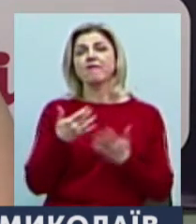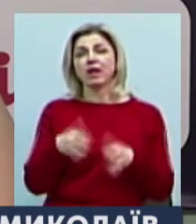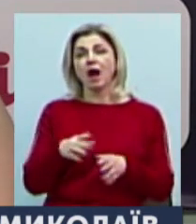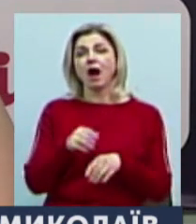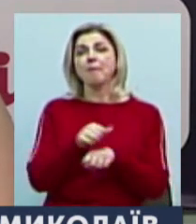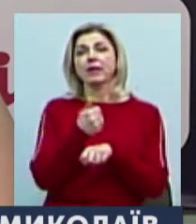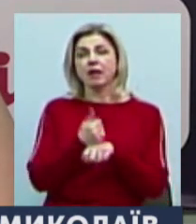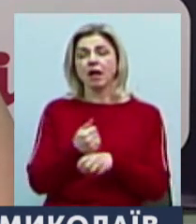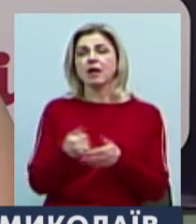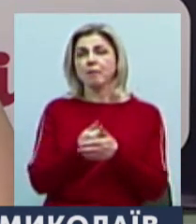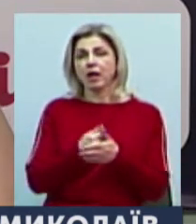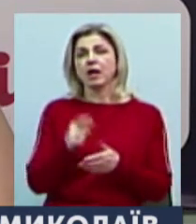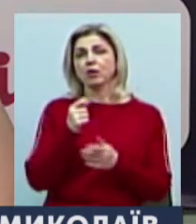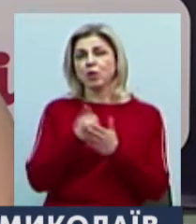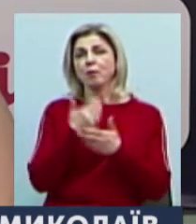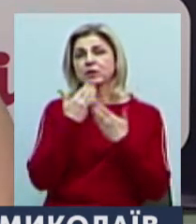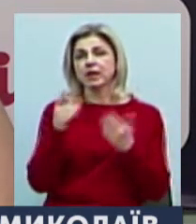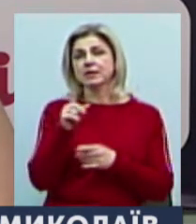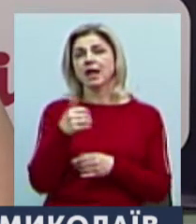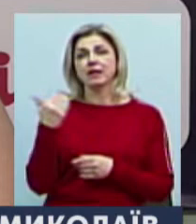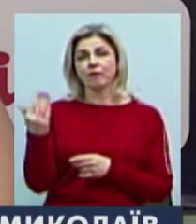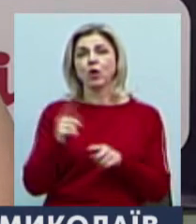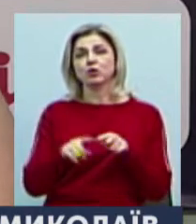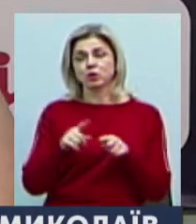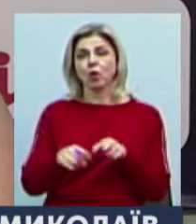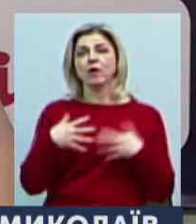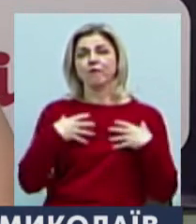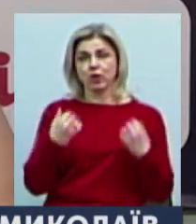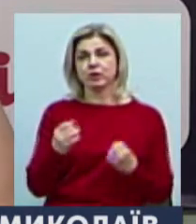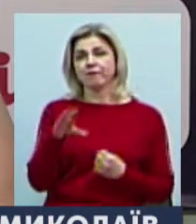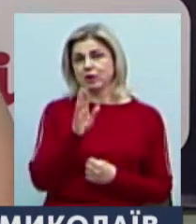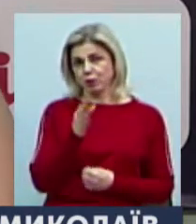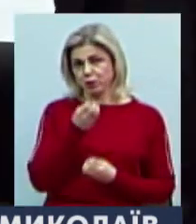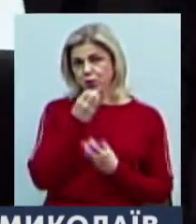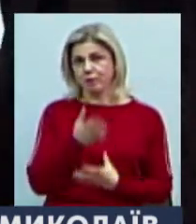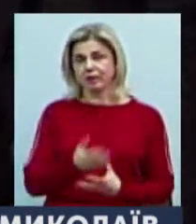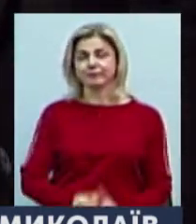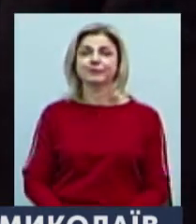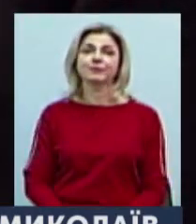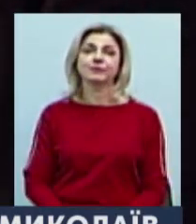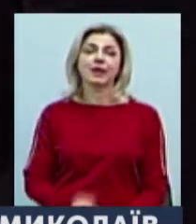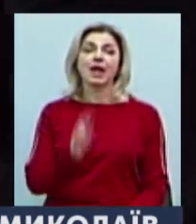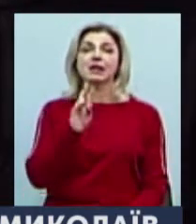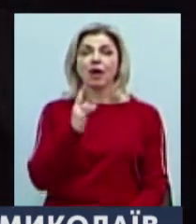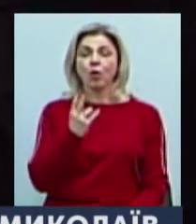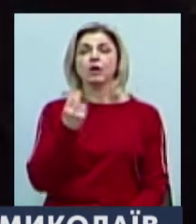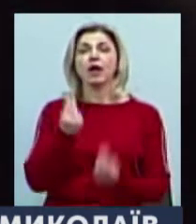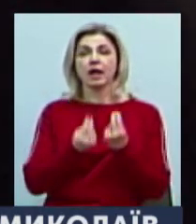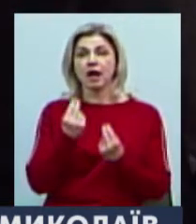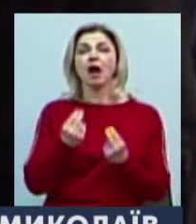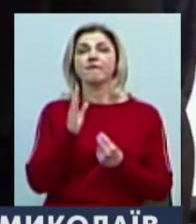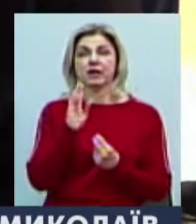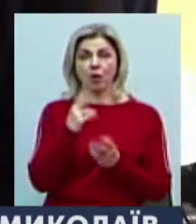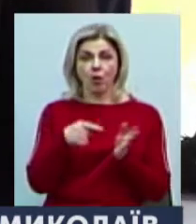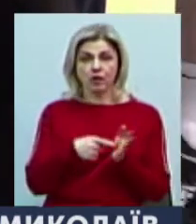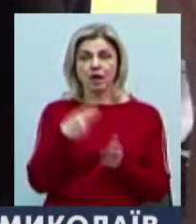і билися до останнього за нього. І сподіваємось, що скоро видужає і все буде добре. Миколаїв наступний поєдинок зіграє знову вдома,